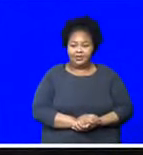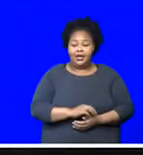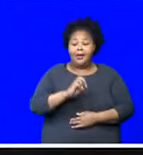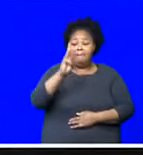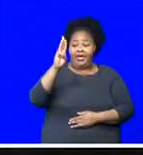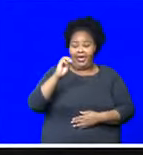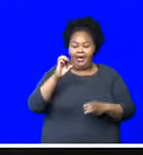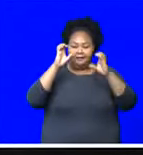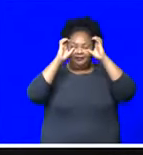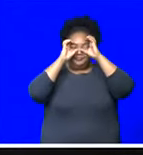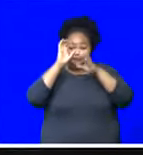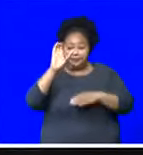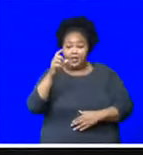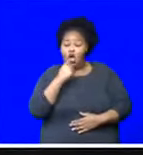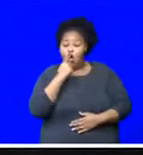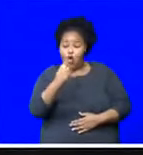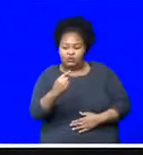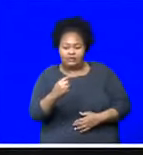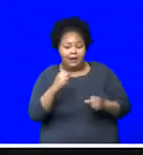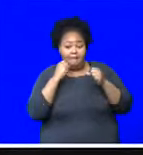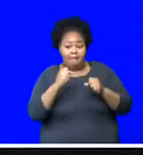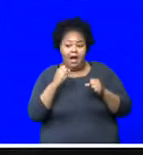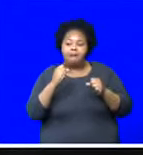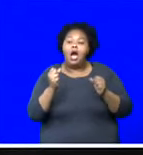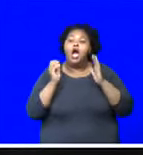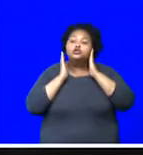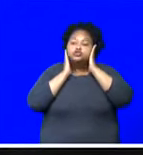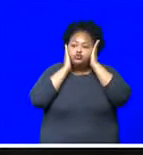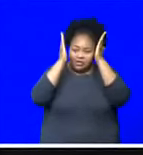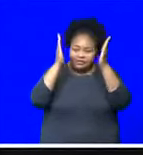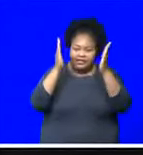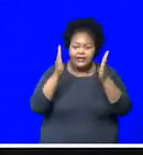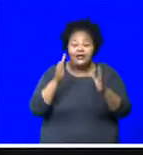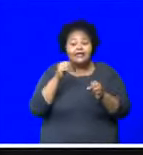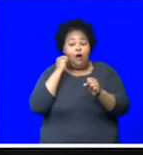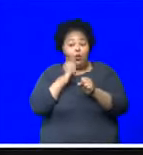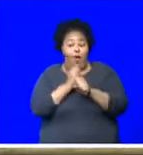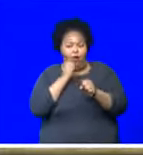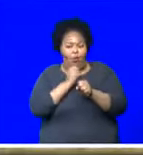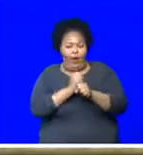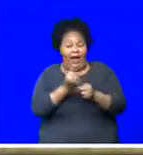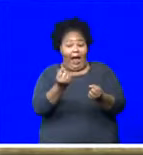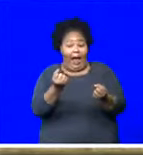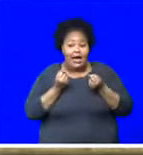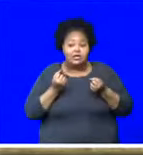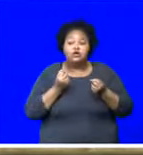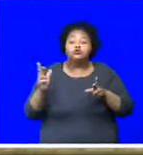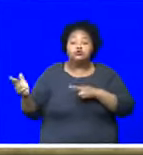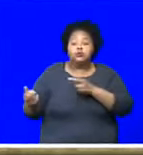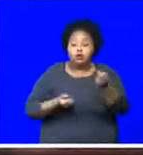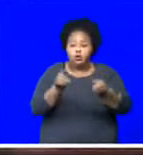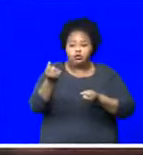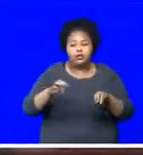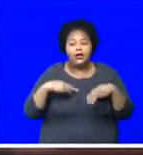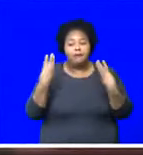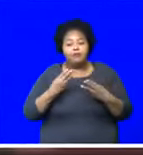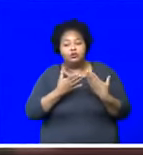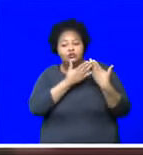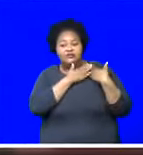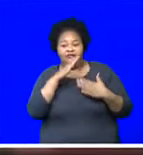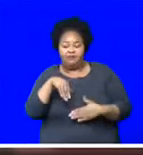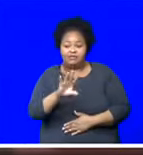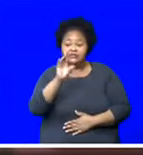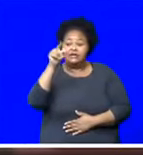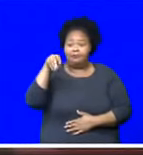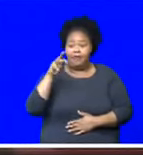Ndunankulu welive Cleopas Dlamini uthi live litibophelele ekutheni sive siphephe emigwacweni. Liphini landvunankulu Themba Masuku